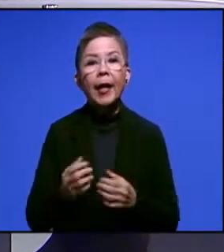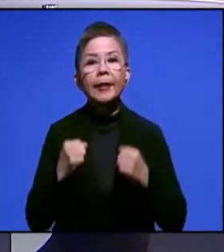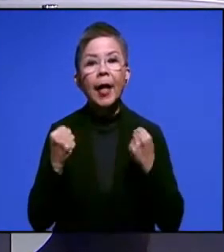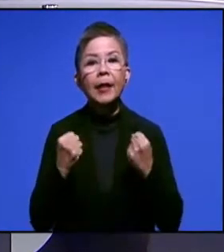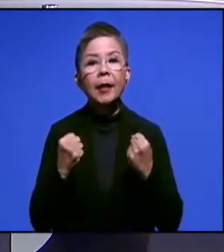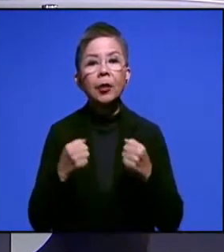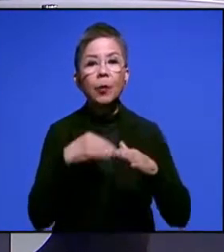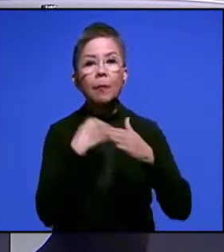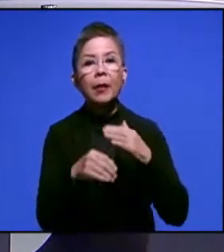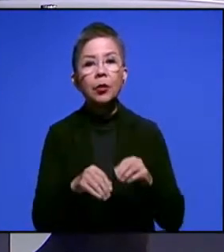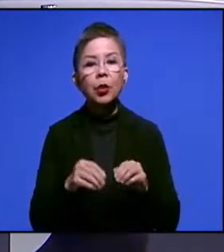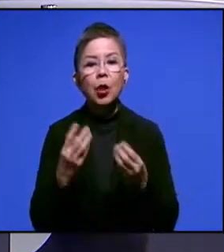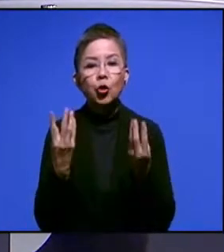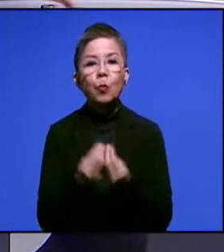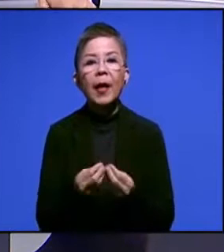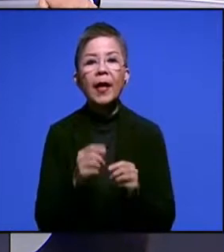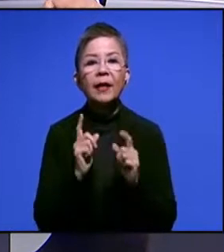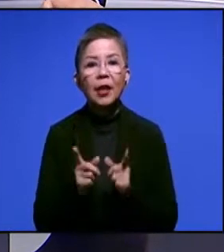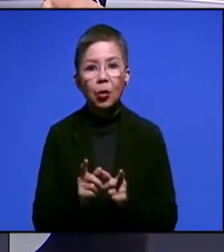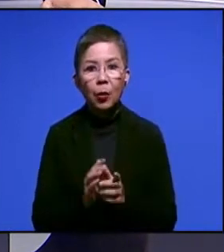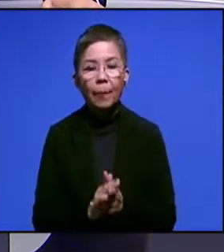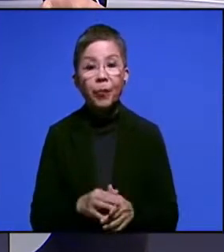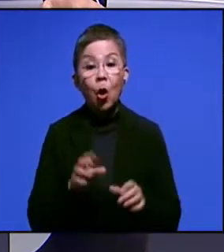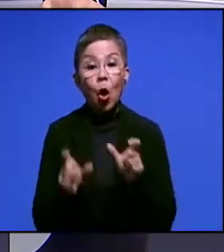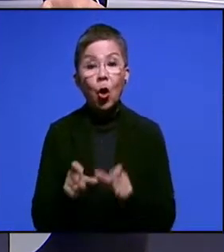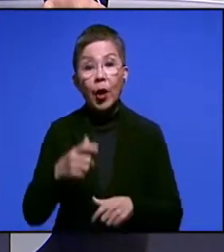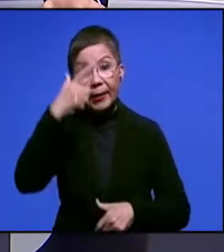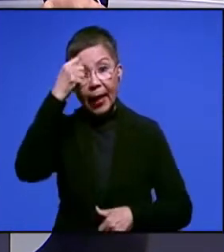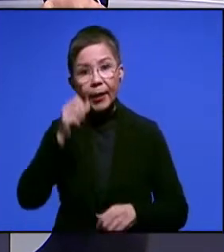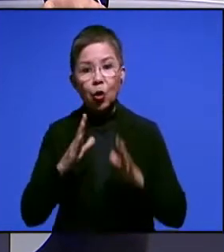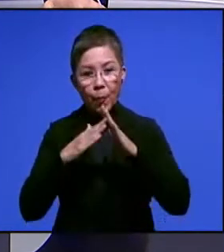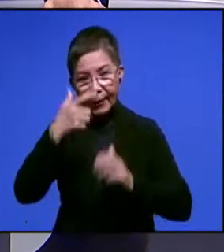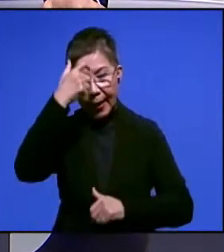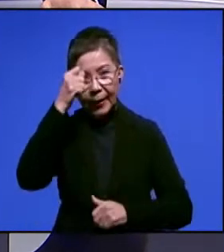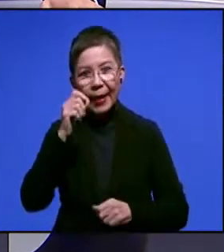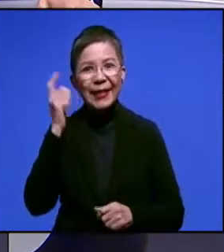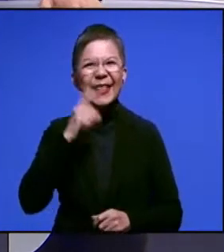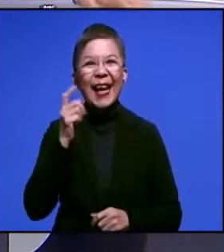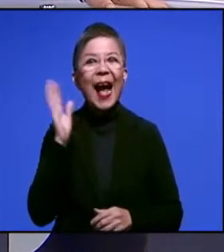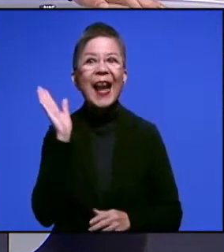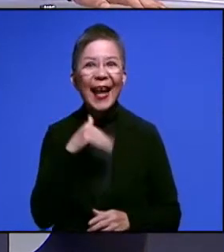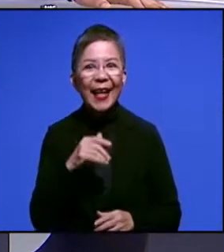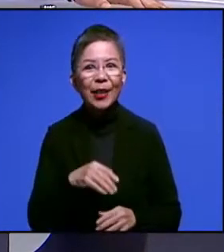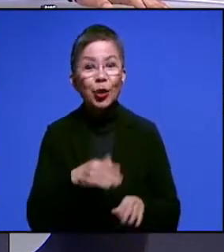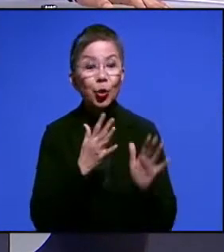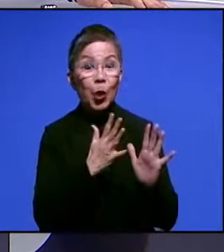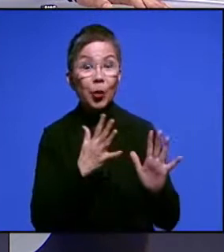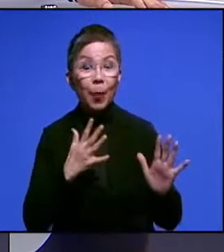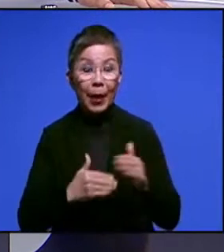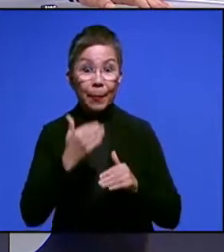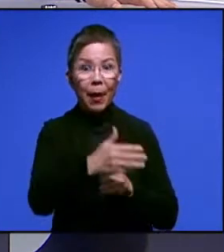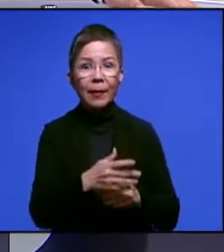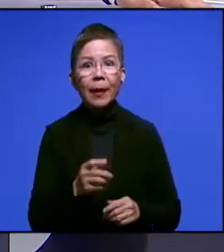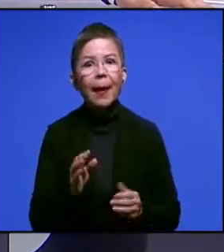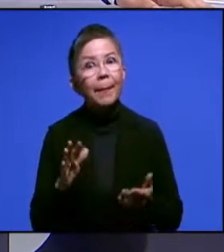kesehatannya hanya terbatas untuk jumlah tertentu untuk itu para pasien di rumah sakit tidak cara unik supaya bisa mendapat antrian paling depan